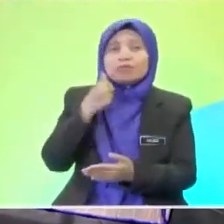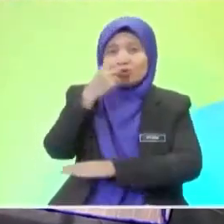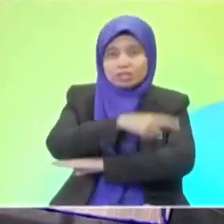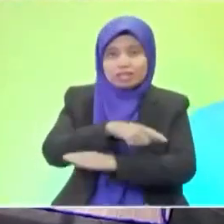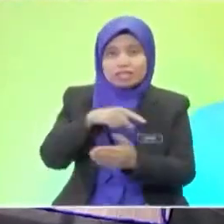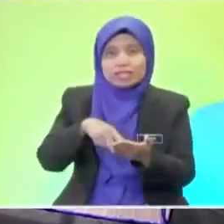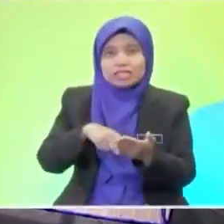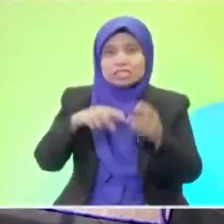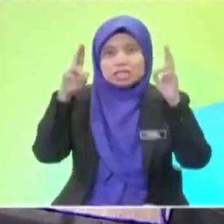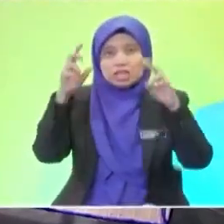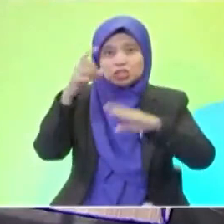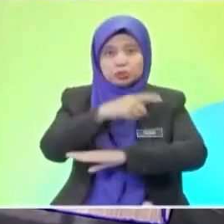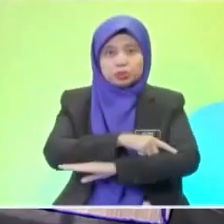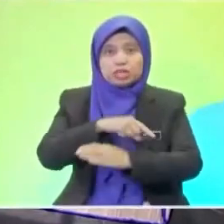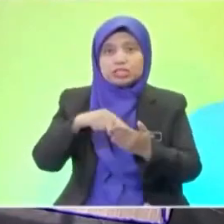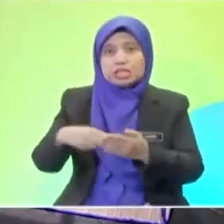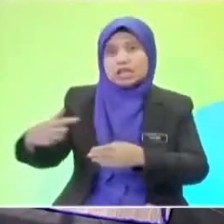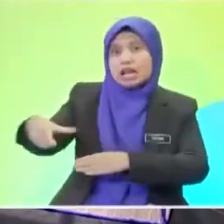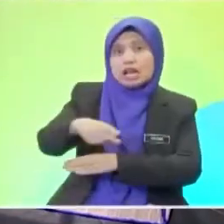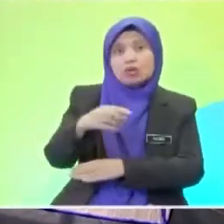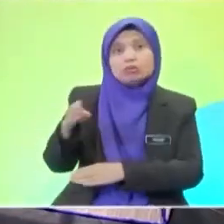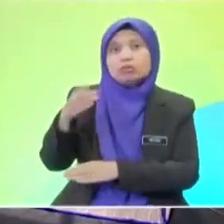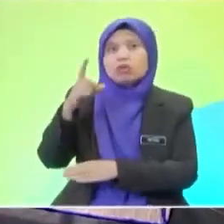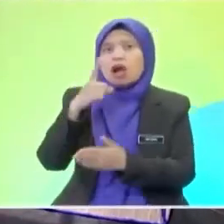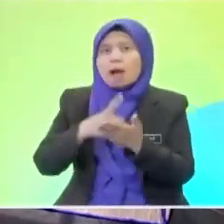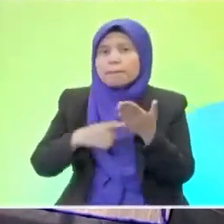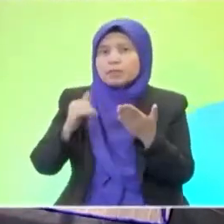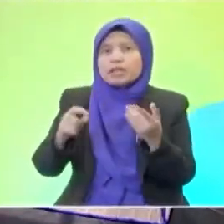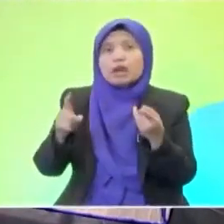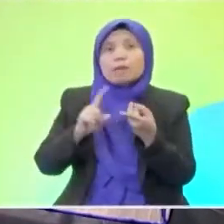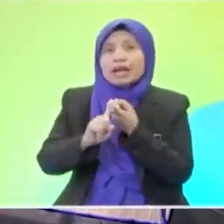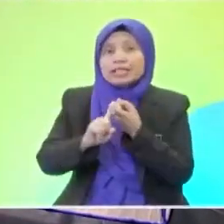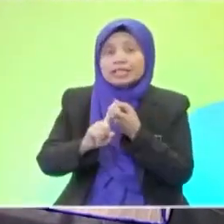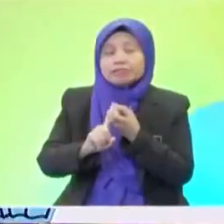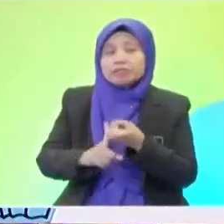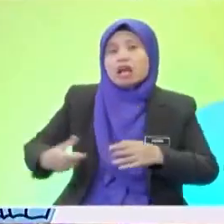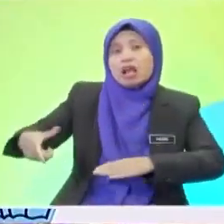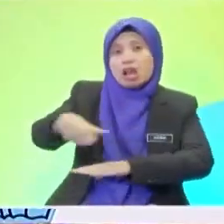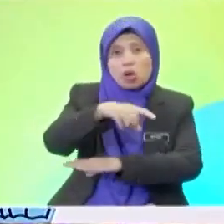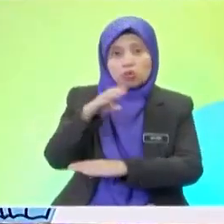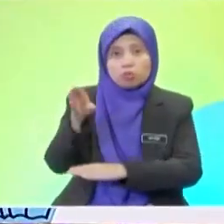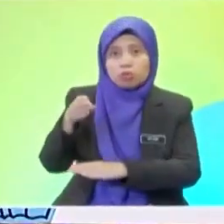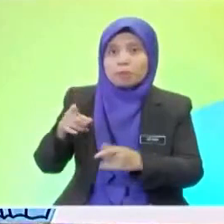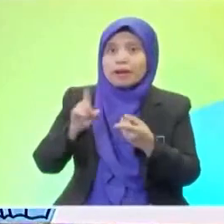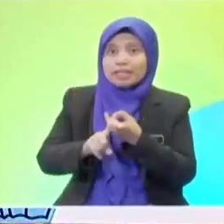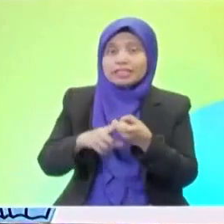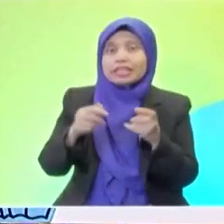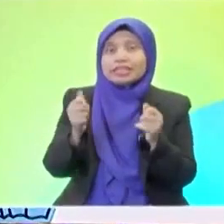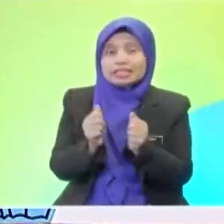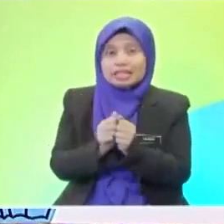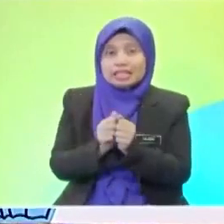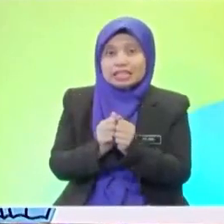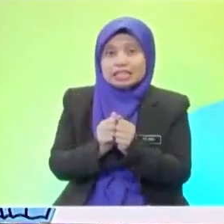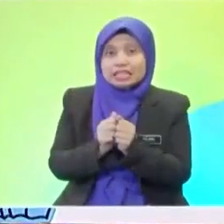kita hari ini yaitu Laut Biru aku yang berkenaan Oke sebenarnya laut biru ini berkaitan dengan